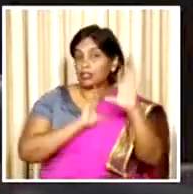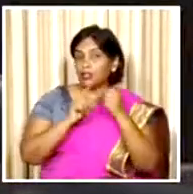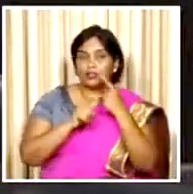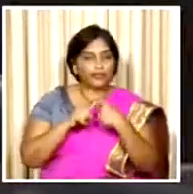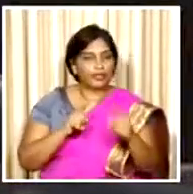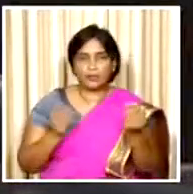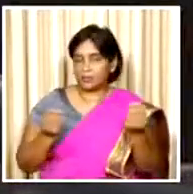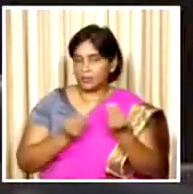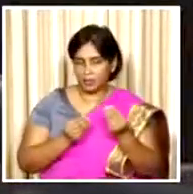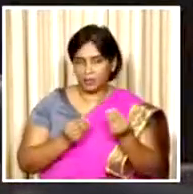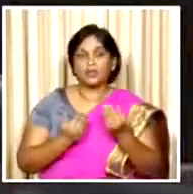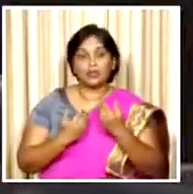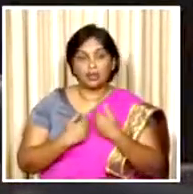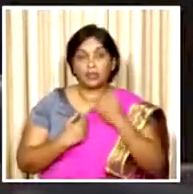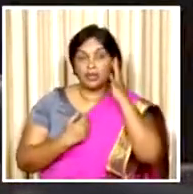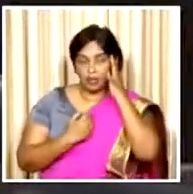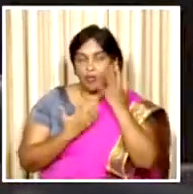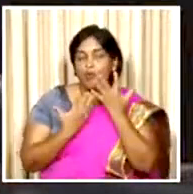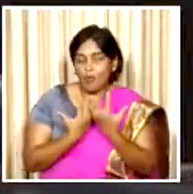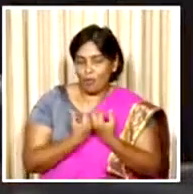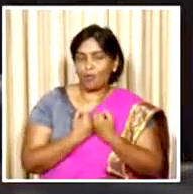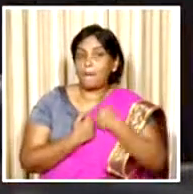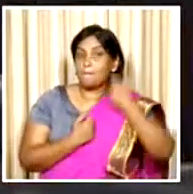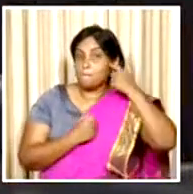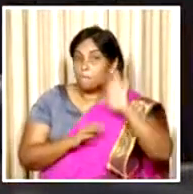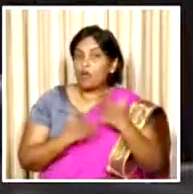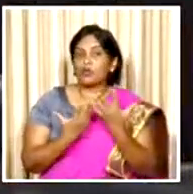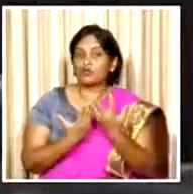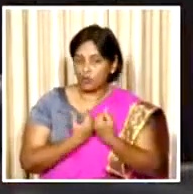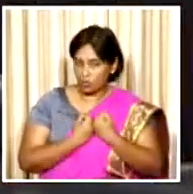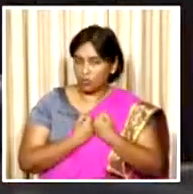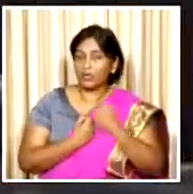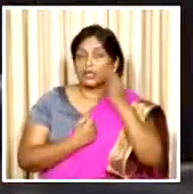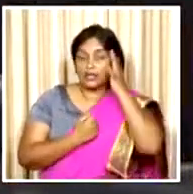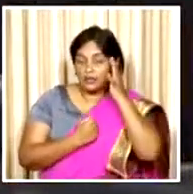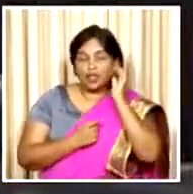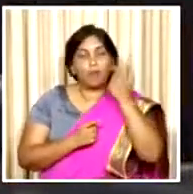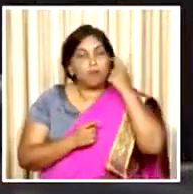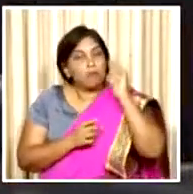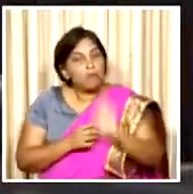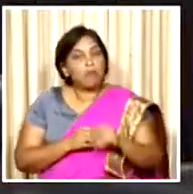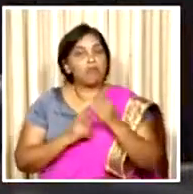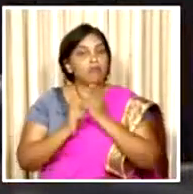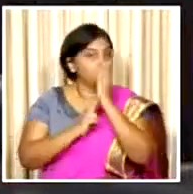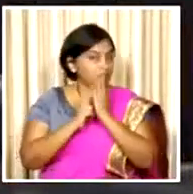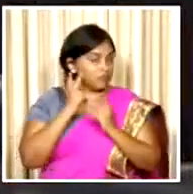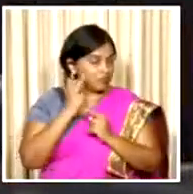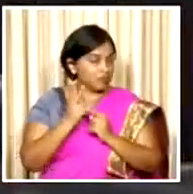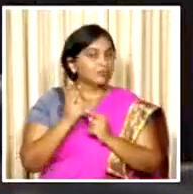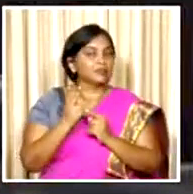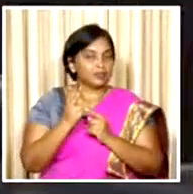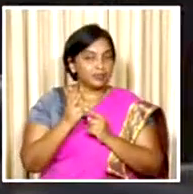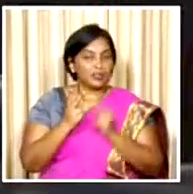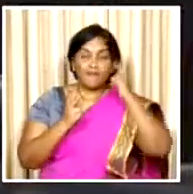ගරු අමිතතුමනි. අපිට සිහින අවශ්‍යයි. බලාපොරොත්තු අවශ්‍යයි. සිහින සහ බලාපොරොත්තු